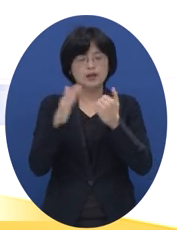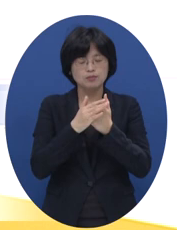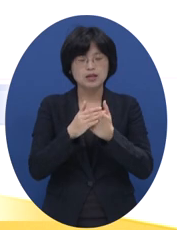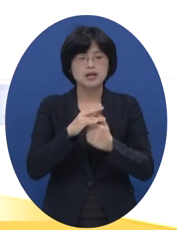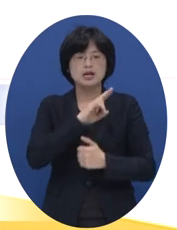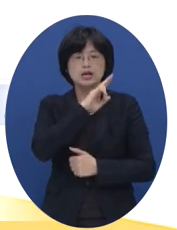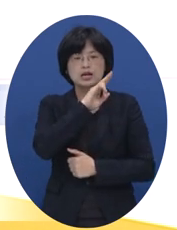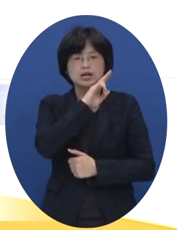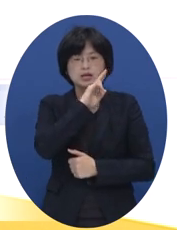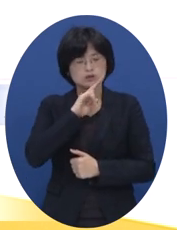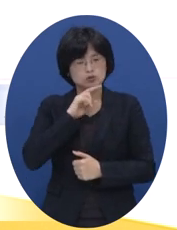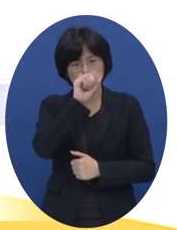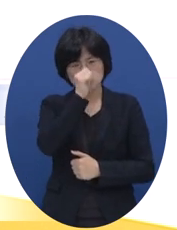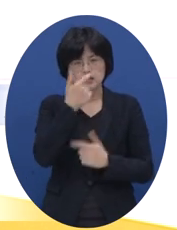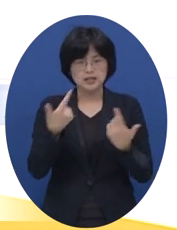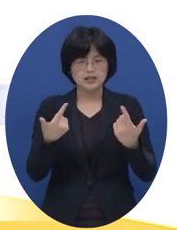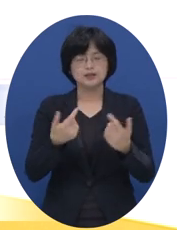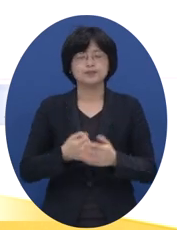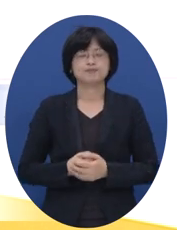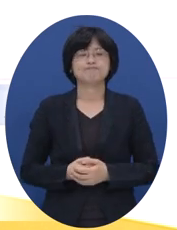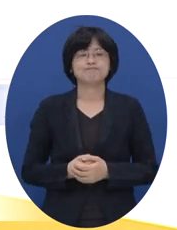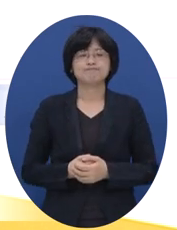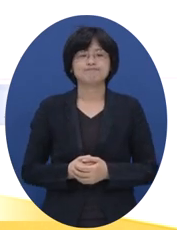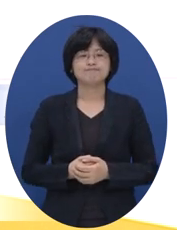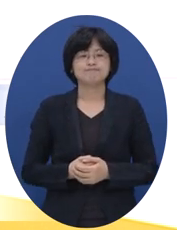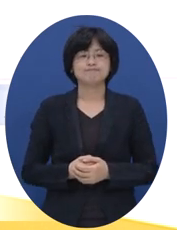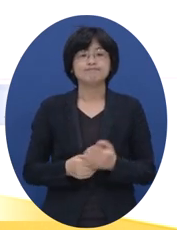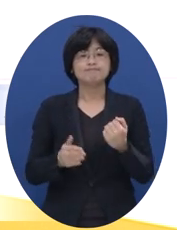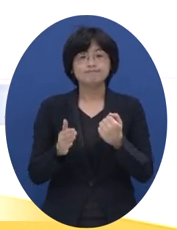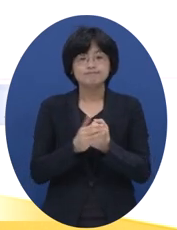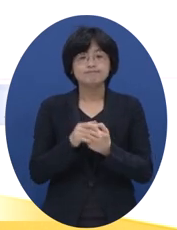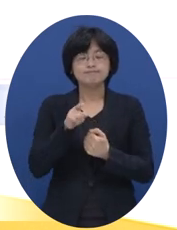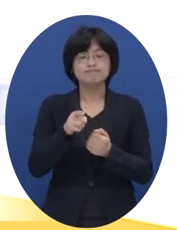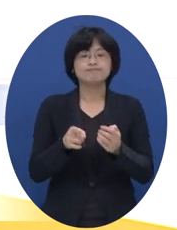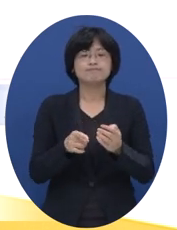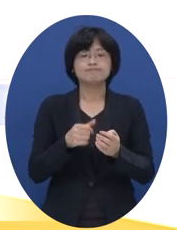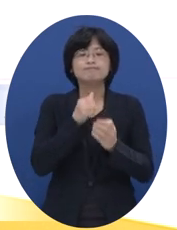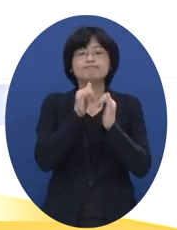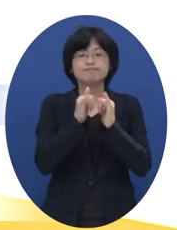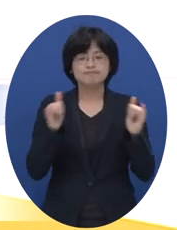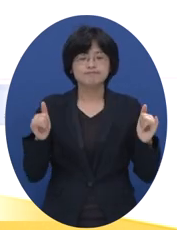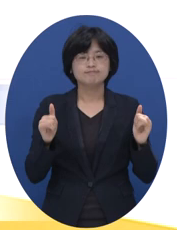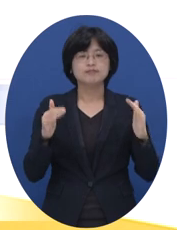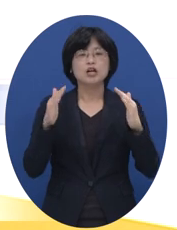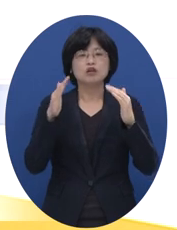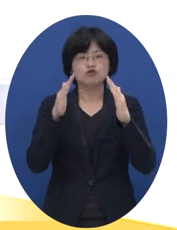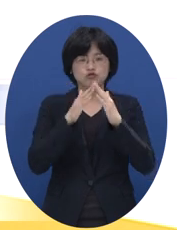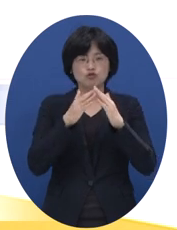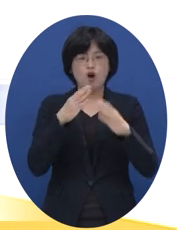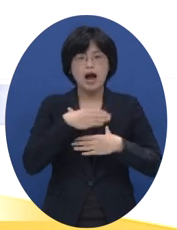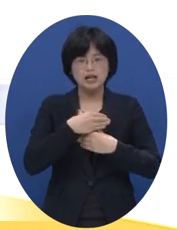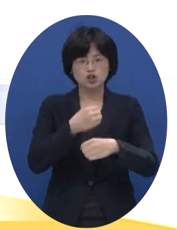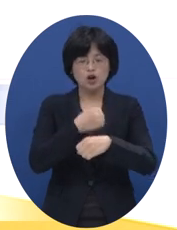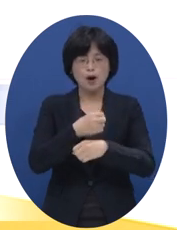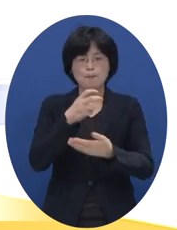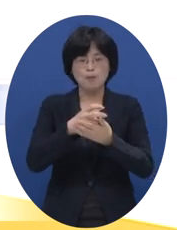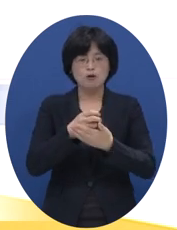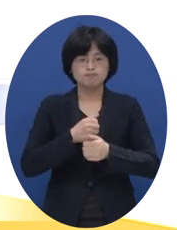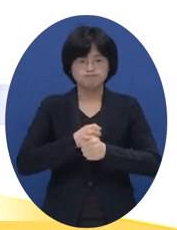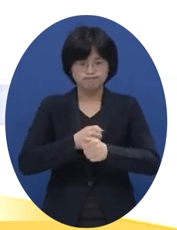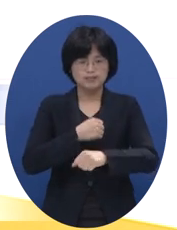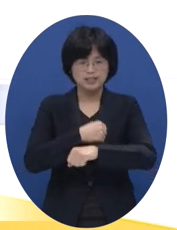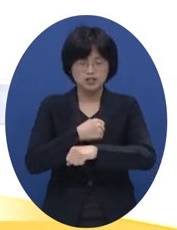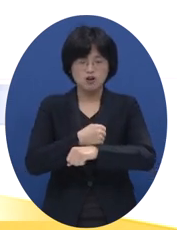곧 심각하고 엄중 합니다 예 서민의 주거안정 거 법을 2 좋아요